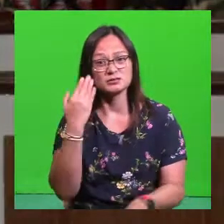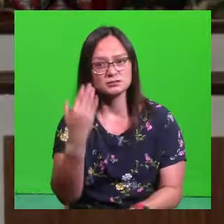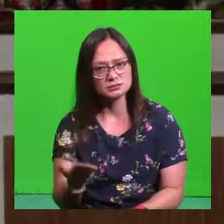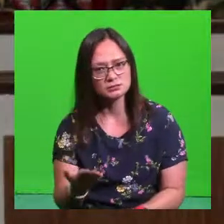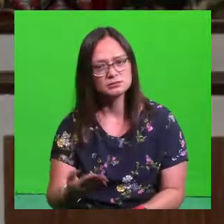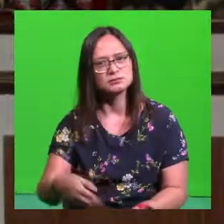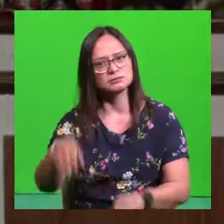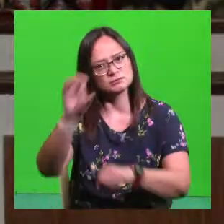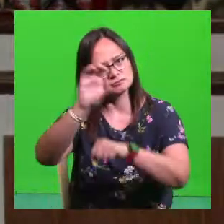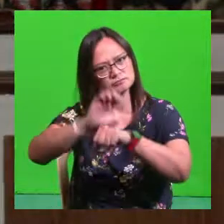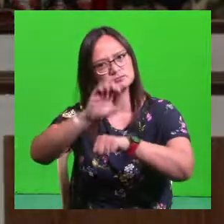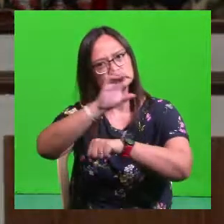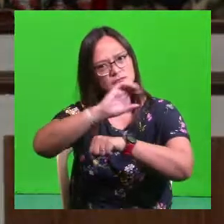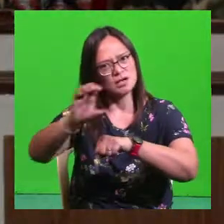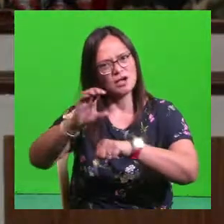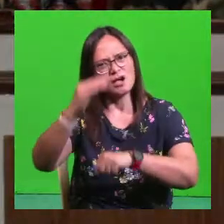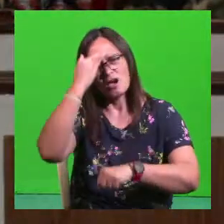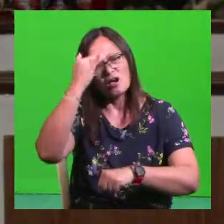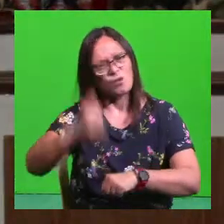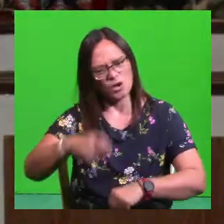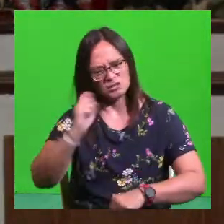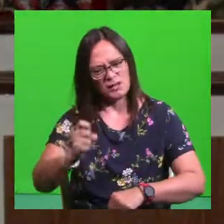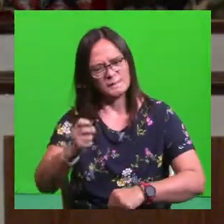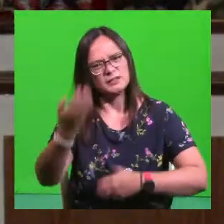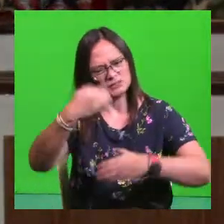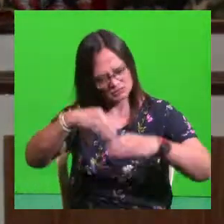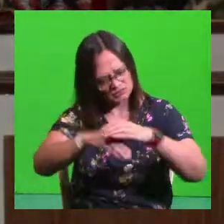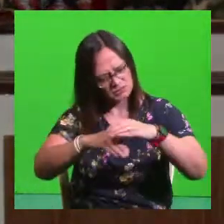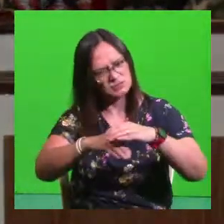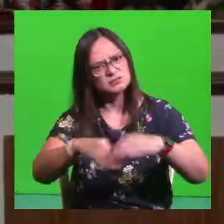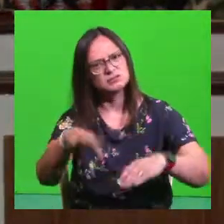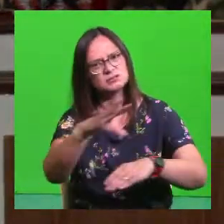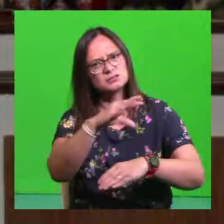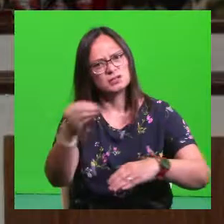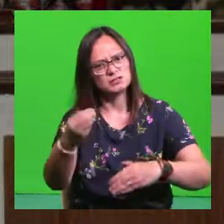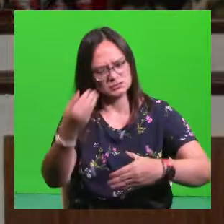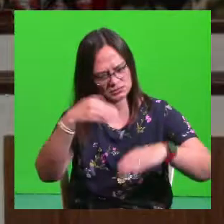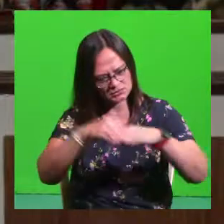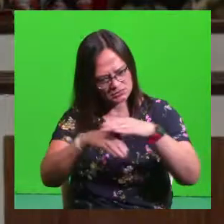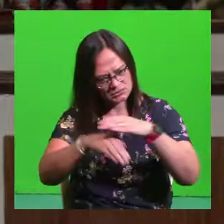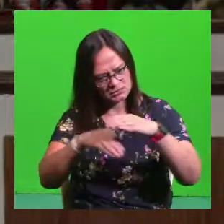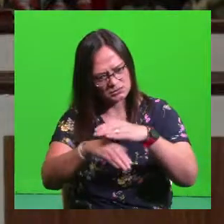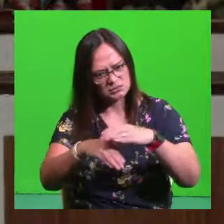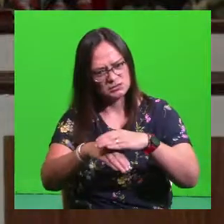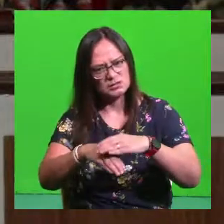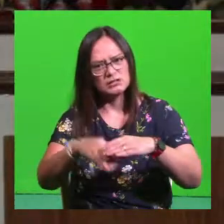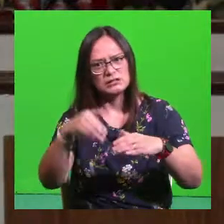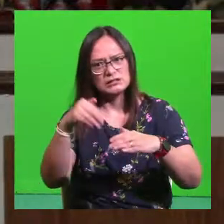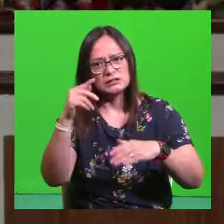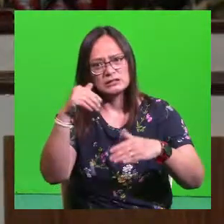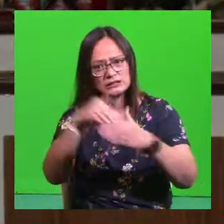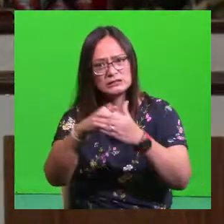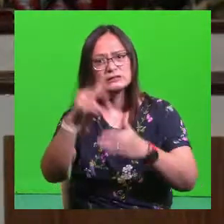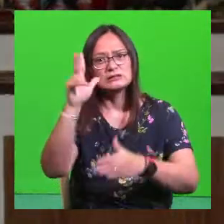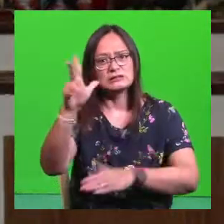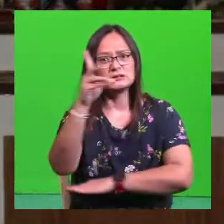ilibing? At ilibing sa loob ng 3 araw at 3 gabi.